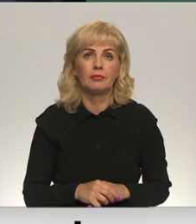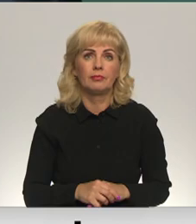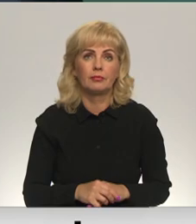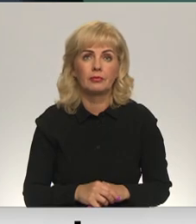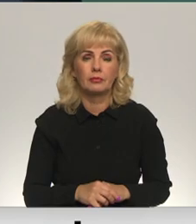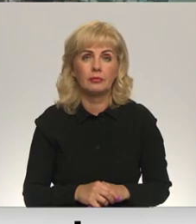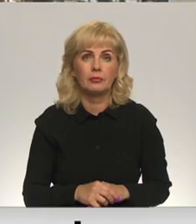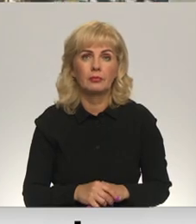televīzija.